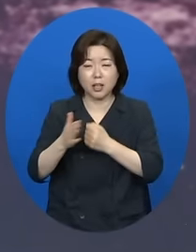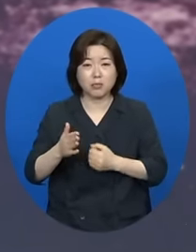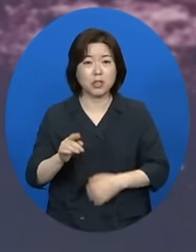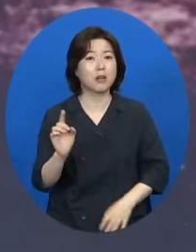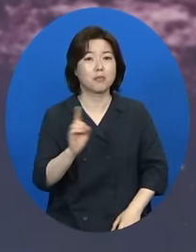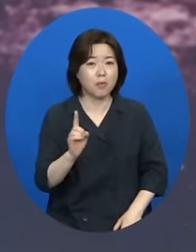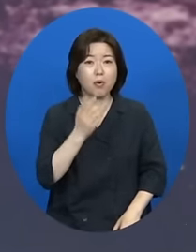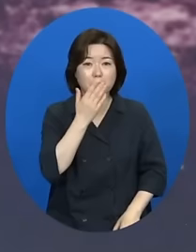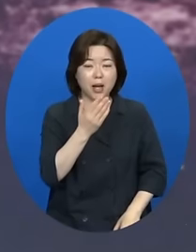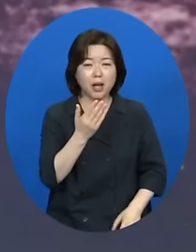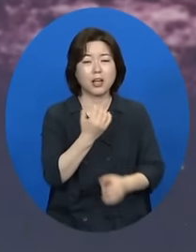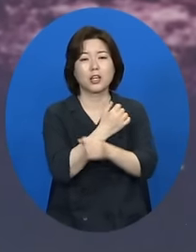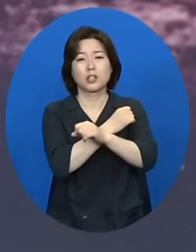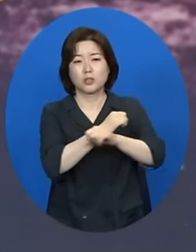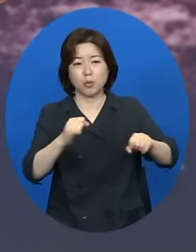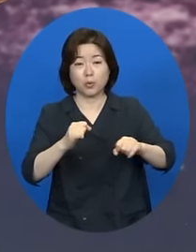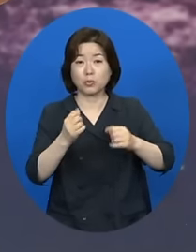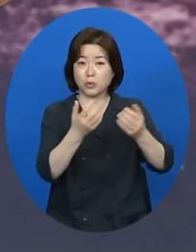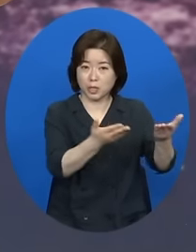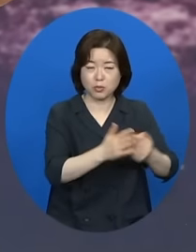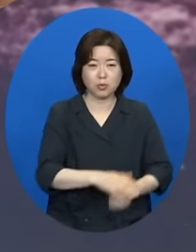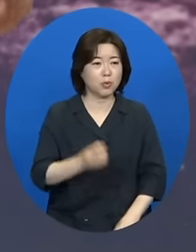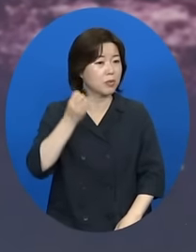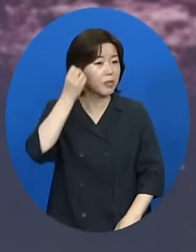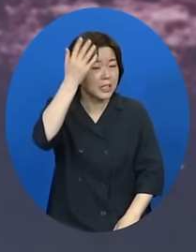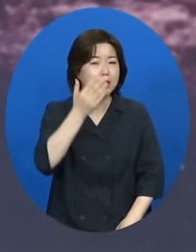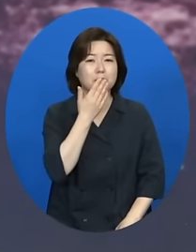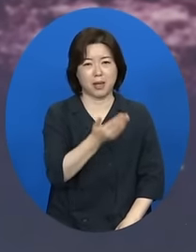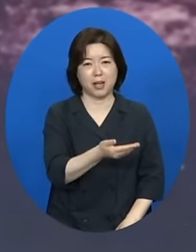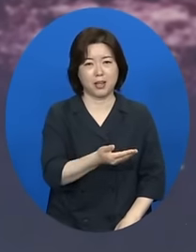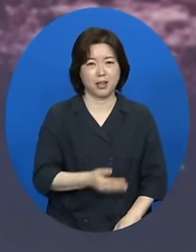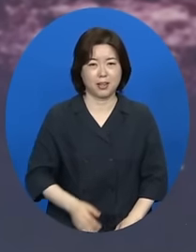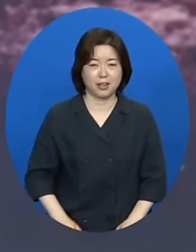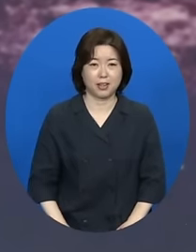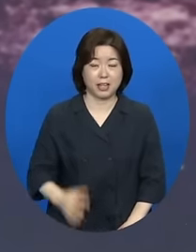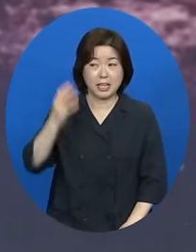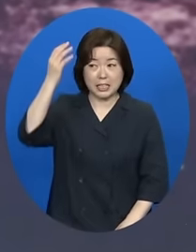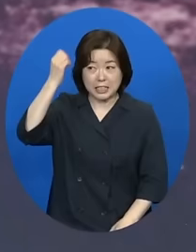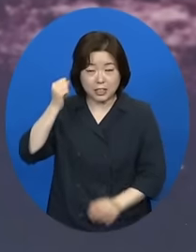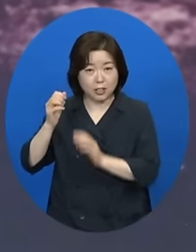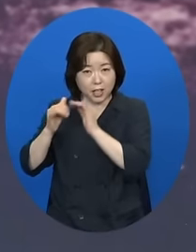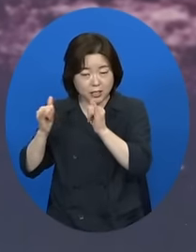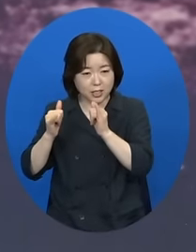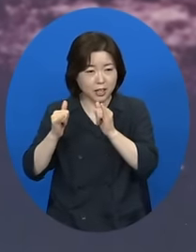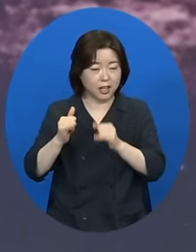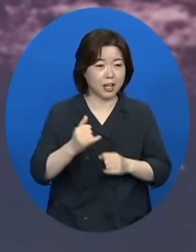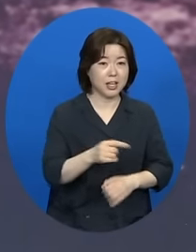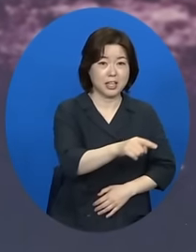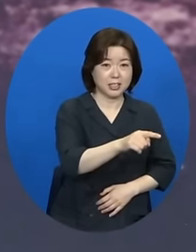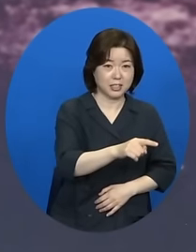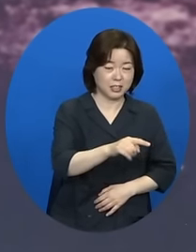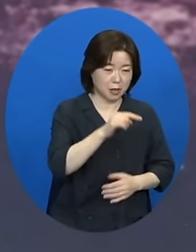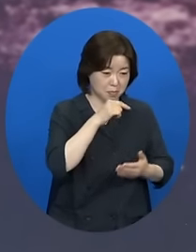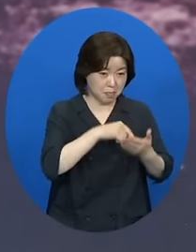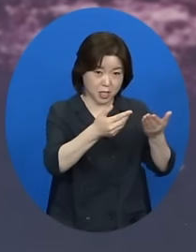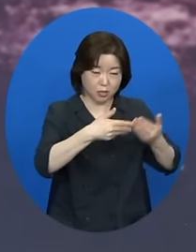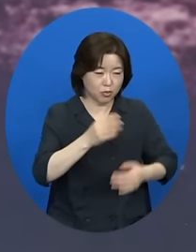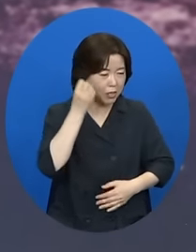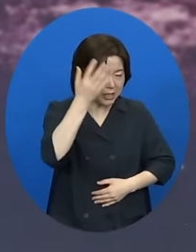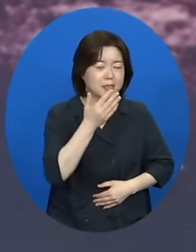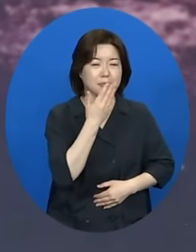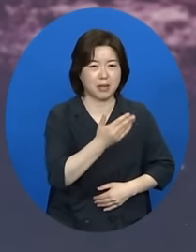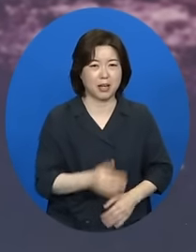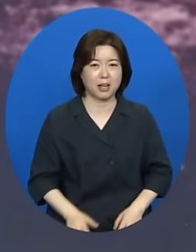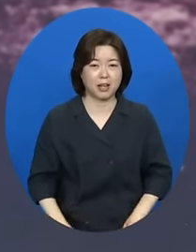있어요? 용서하고 잊을 수 있는 거예요. 자, 기억하는 자만이 잊을 수 있습니다. 그러나